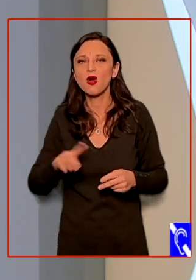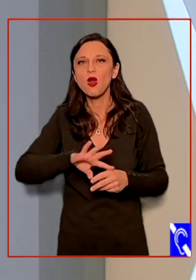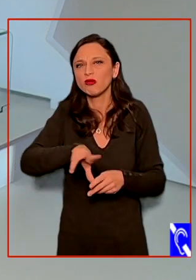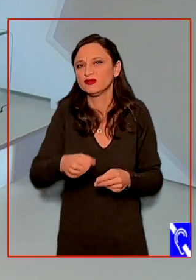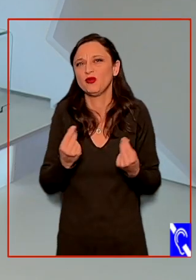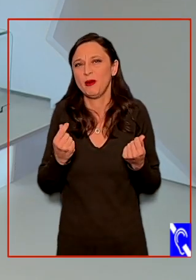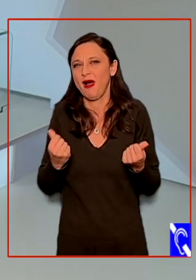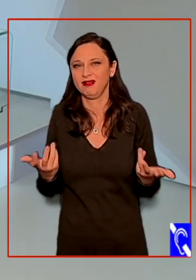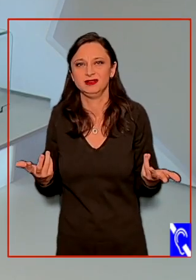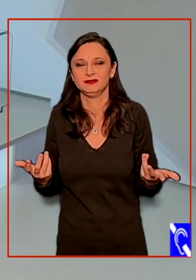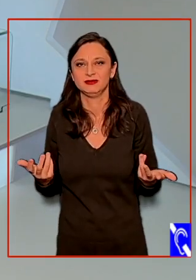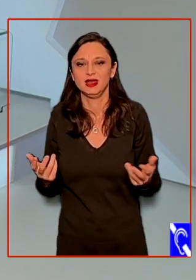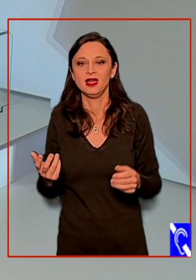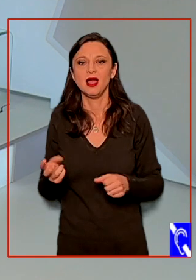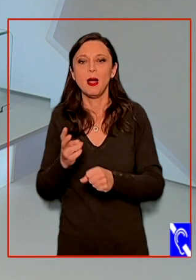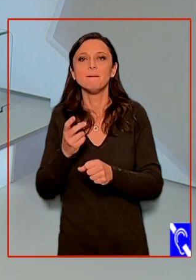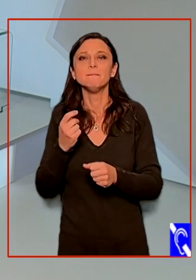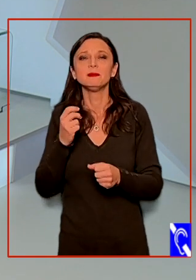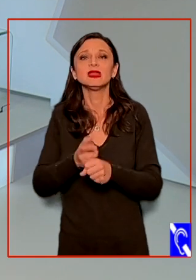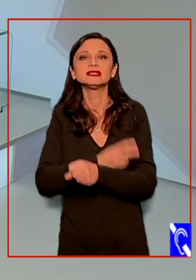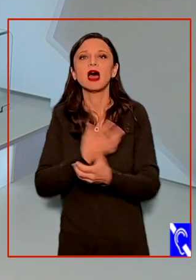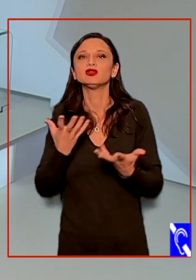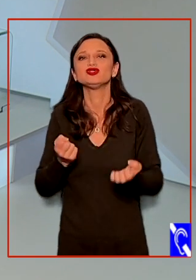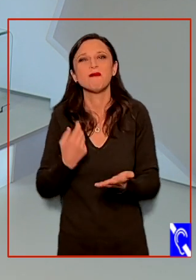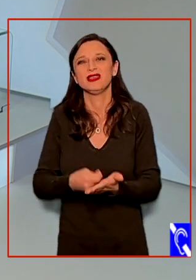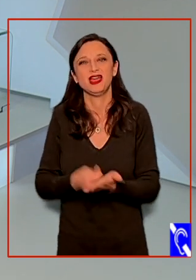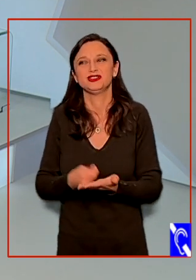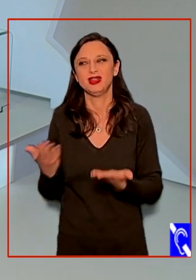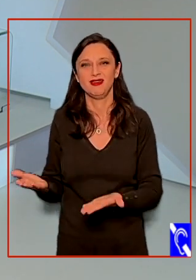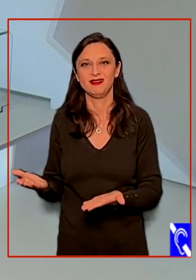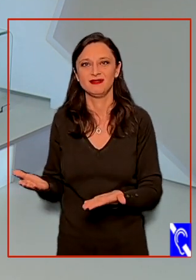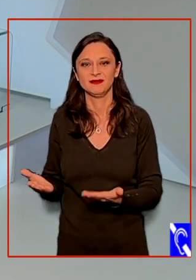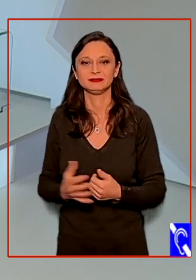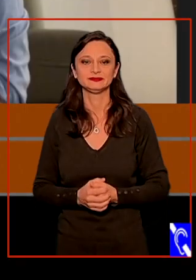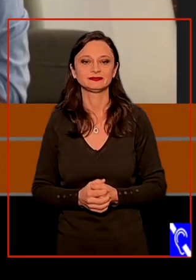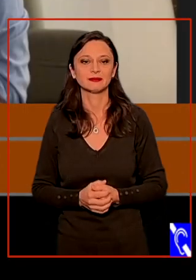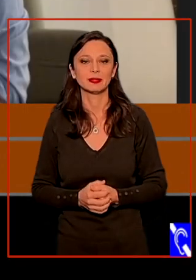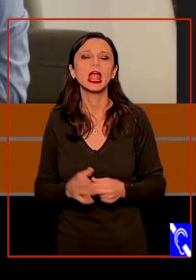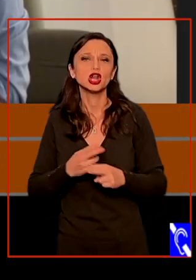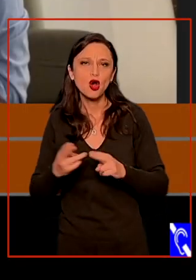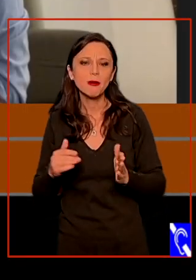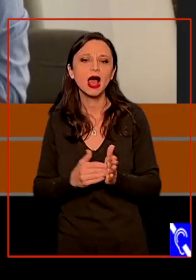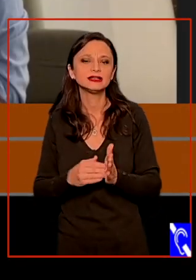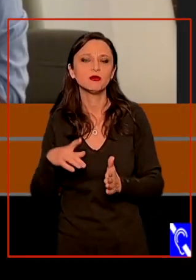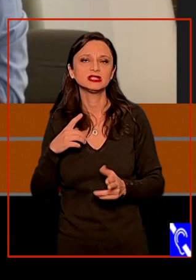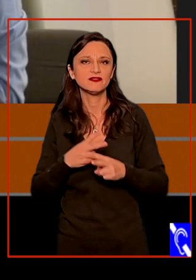acolo altceva plătește statul peste mâncare și cazare. Da? Sigur, și alea